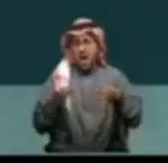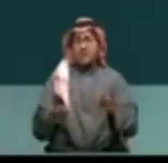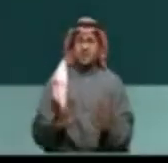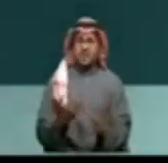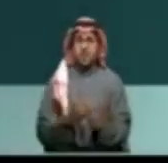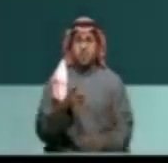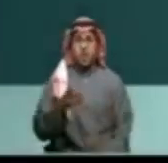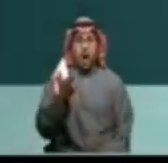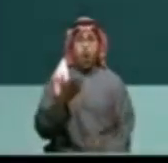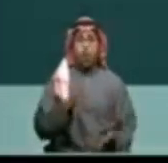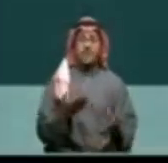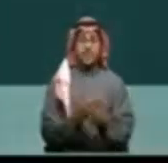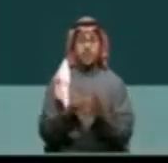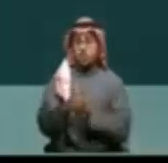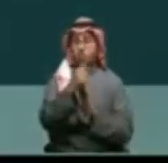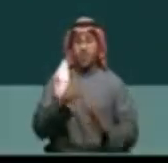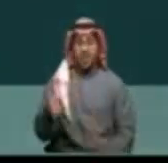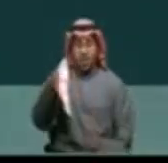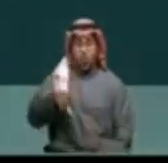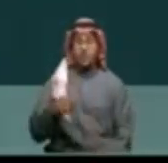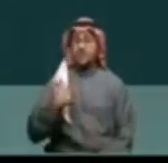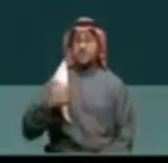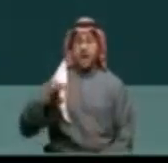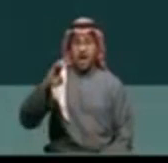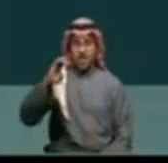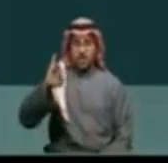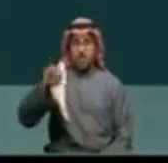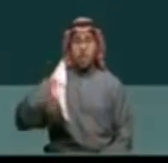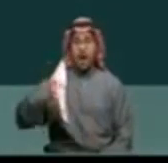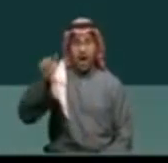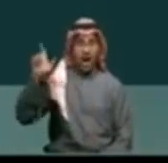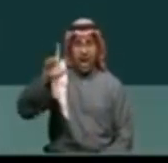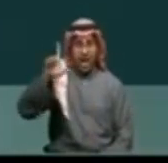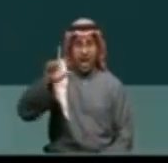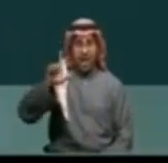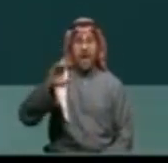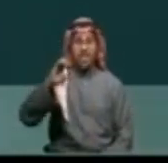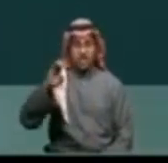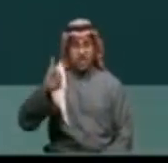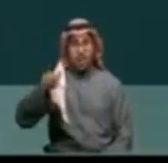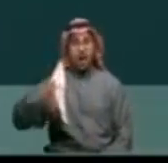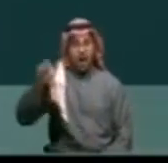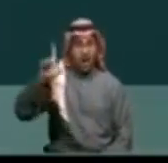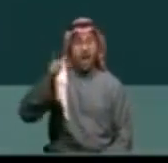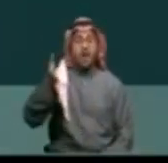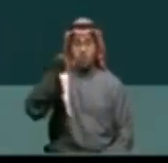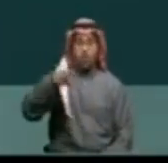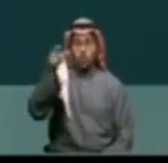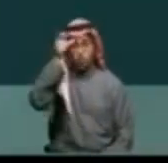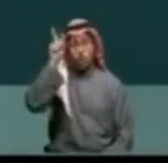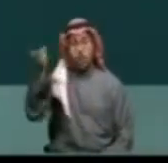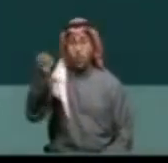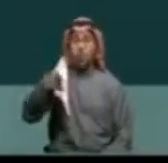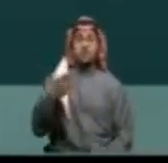36 بعد 100 من نظام الإجراءات الجزائية، فيما تستمر النيابة العامة في إجراءات التحقيق مع عدد من